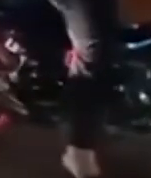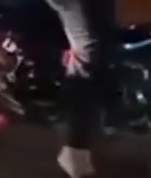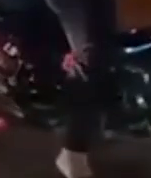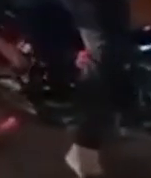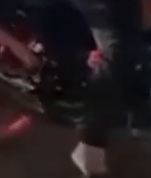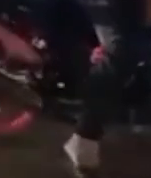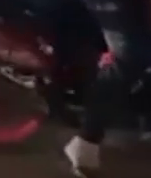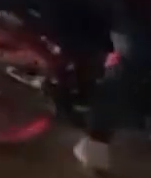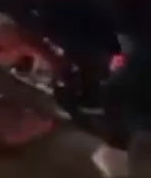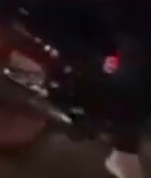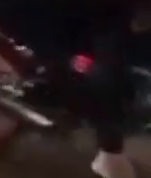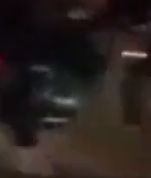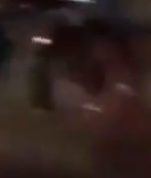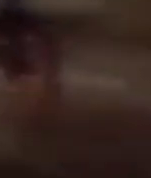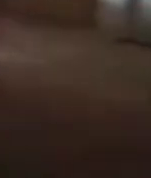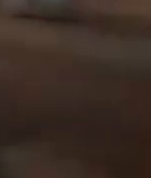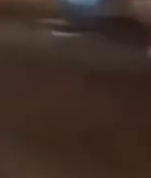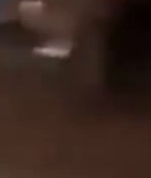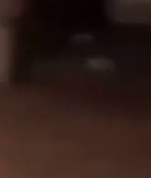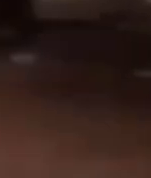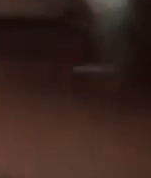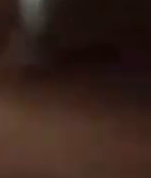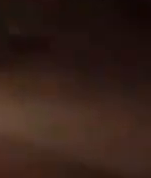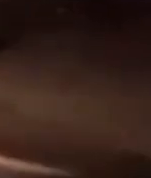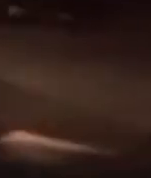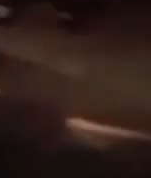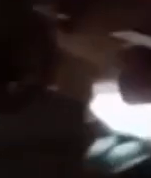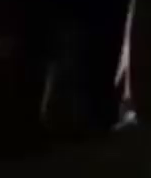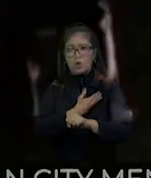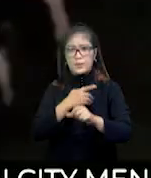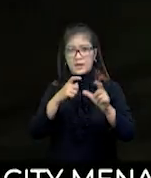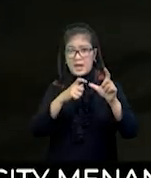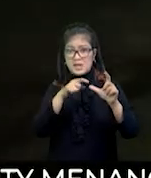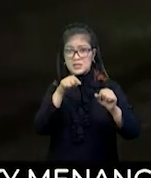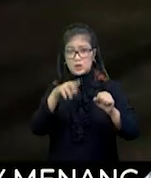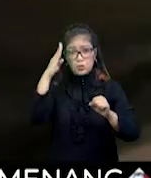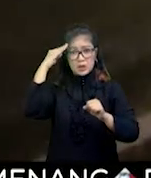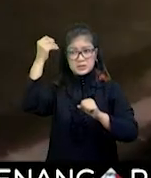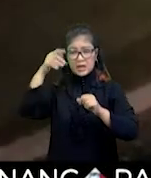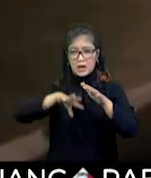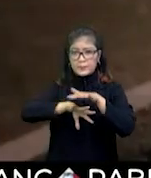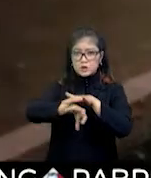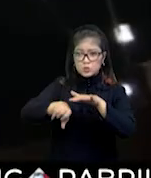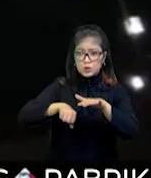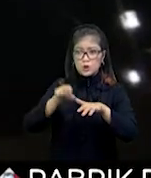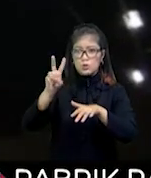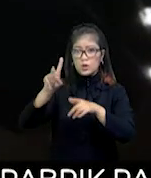segera ditangkap. Saat itu, korban S diduga hendak melakukan pencurian bersama dua temannya yang berhasil kabur.